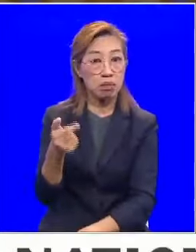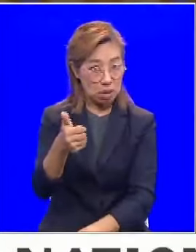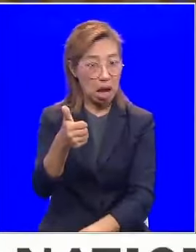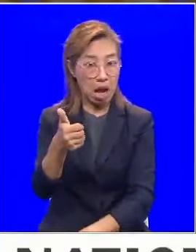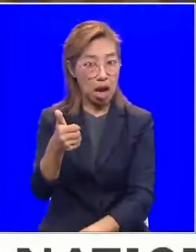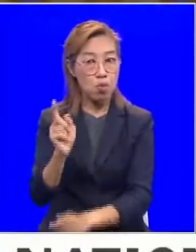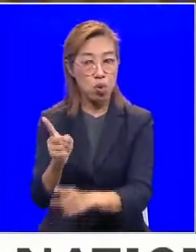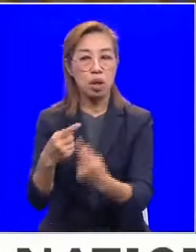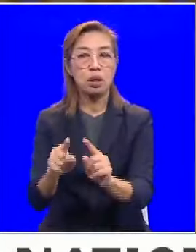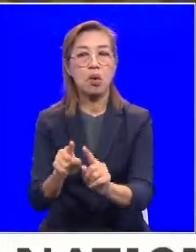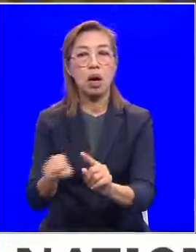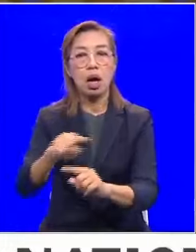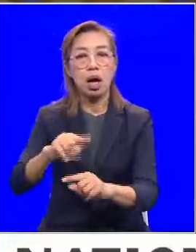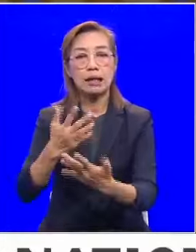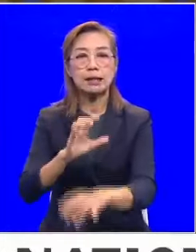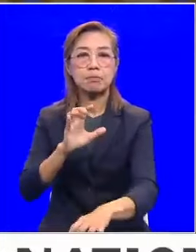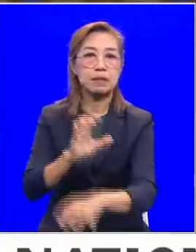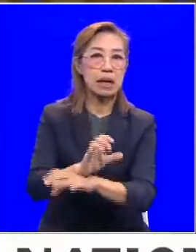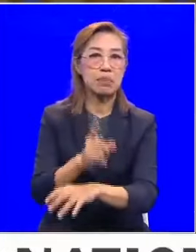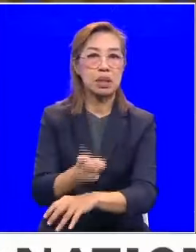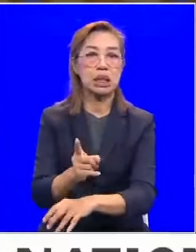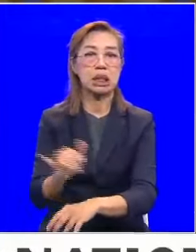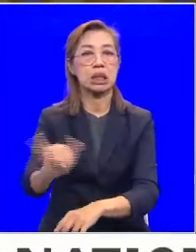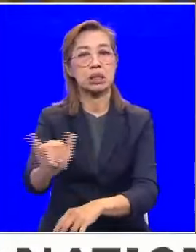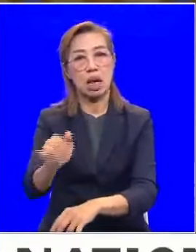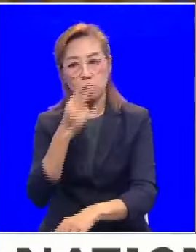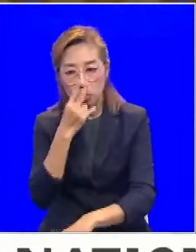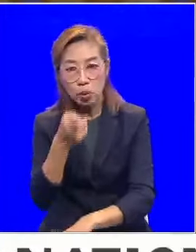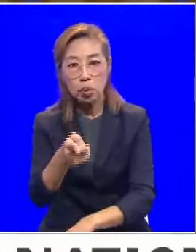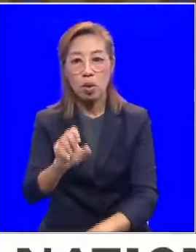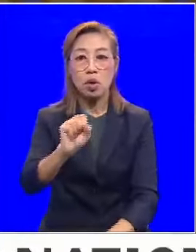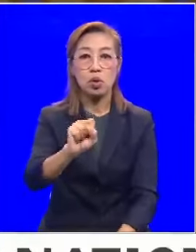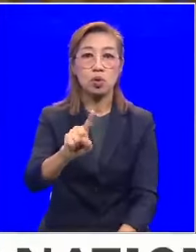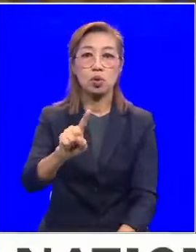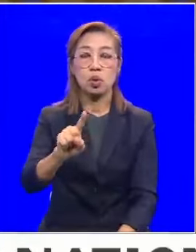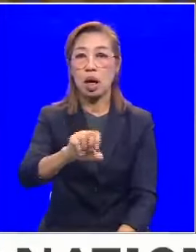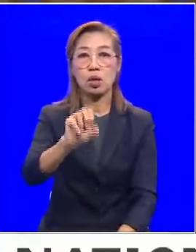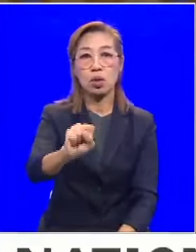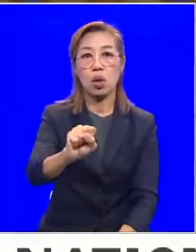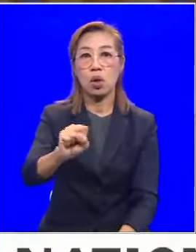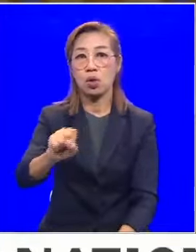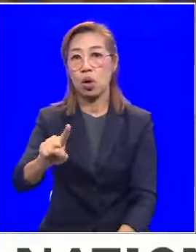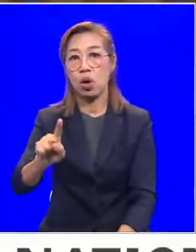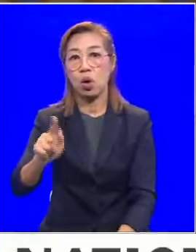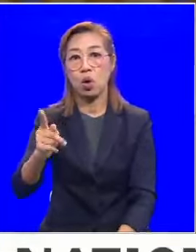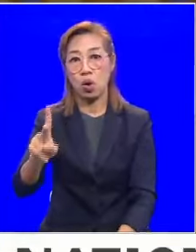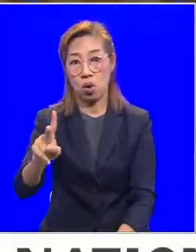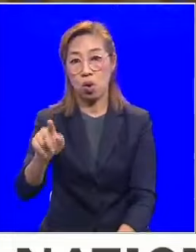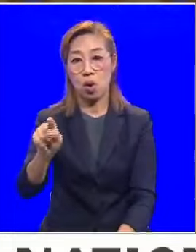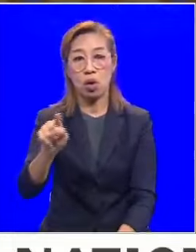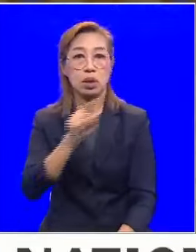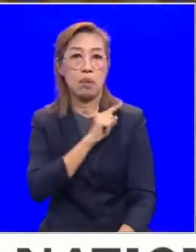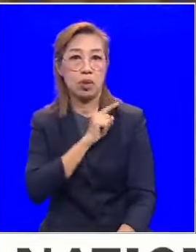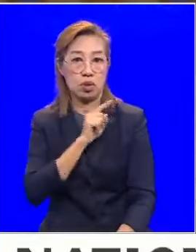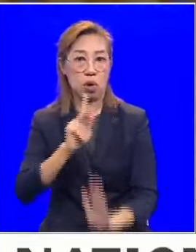บังคับใช้กฎหมายนี่แหละภาคปฏิบัติที่ต้องไปดูเพราะว่าสสคเนี่ยนะครับสำนักงานเศรษฐกิจการคลังเป็นผู้ร่างกฎหมายแต่พอ